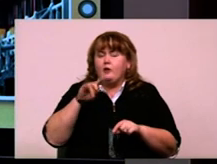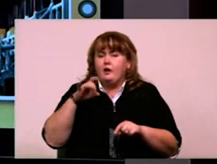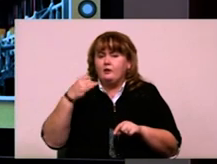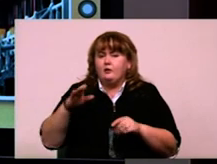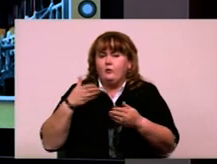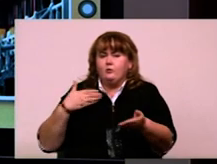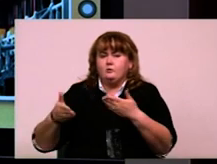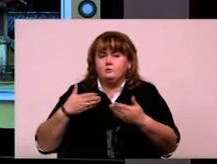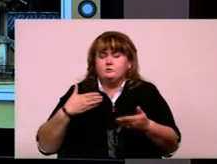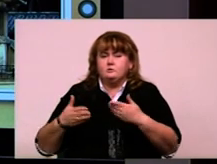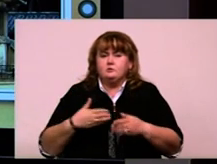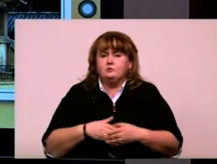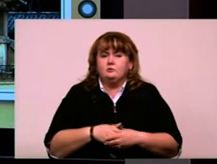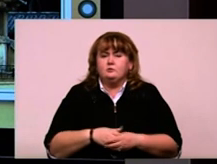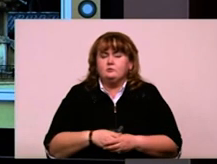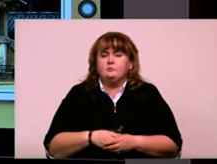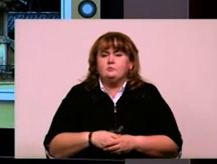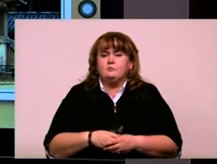отношений.